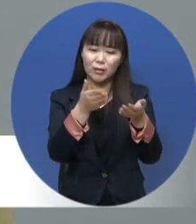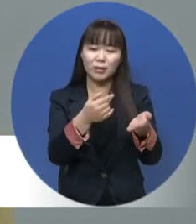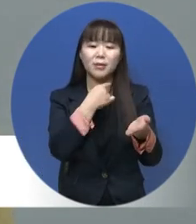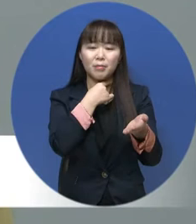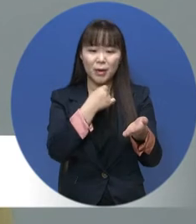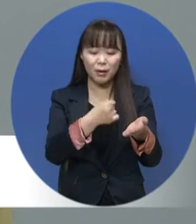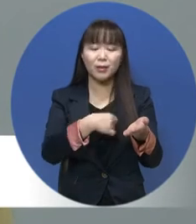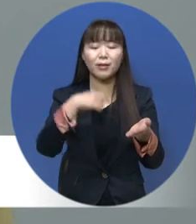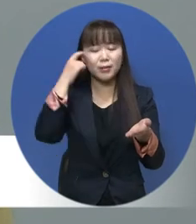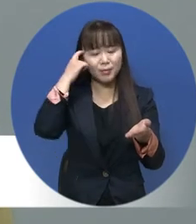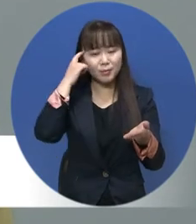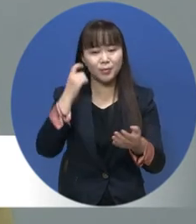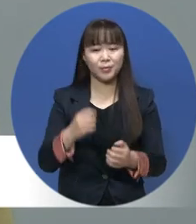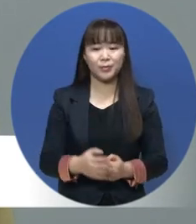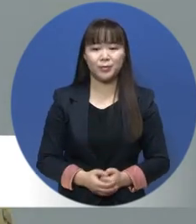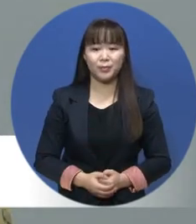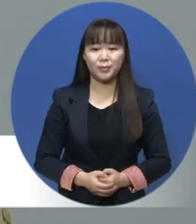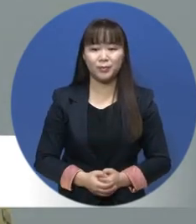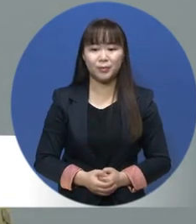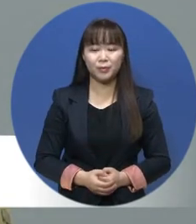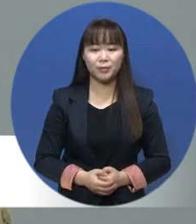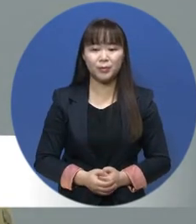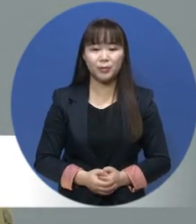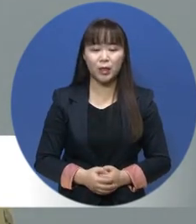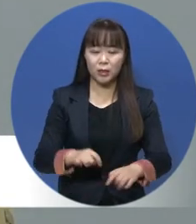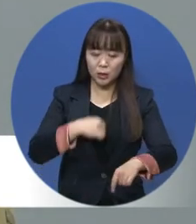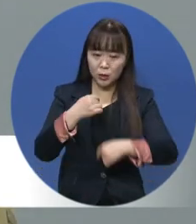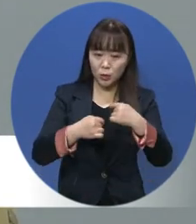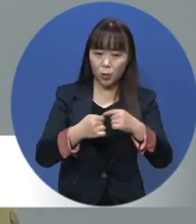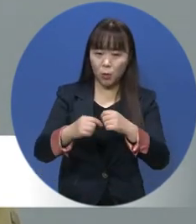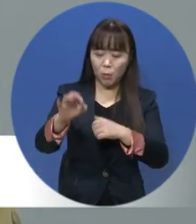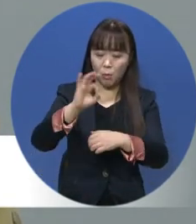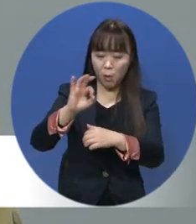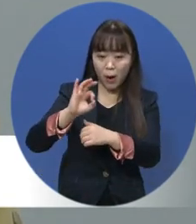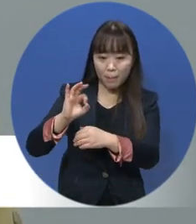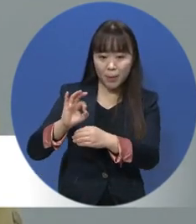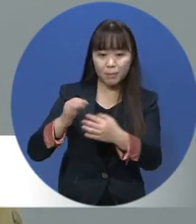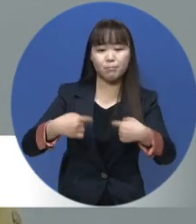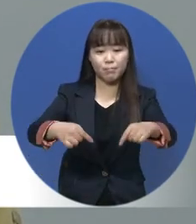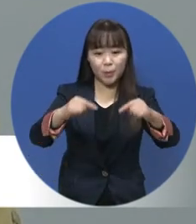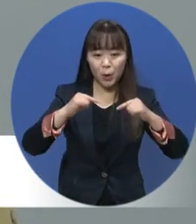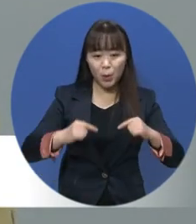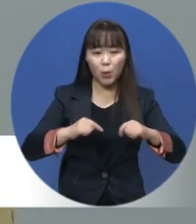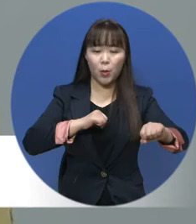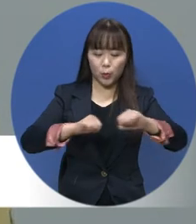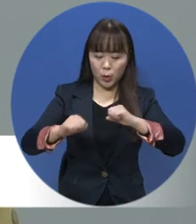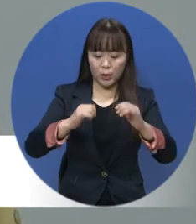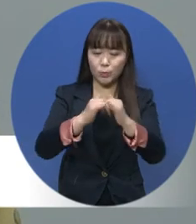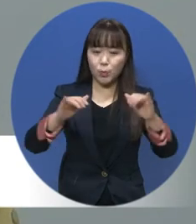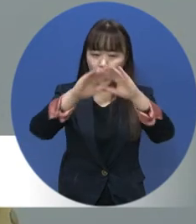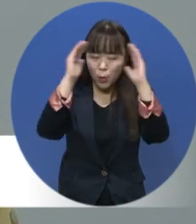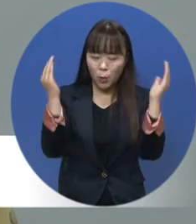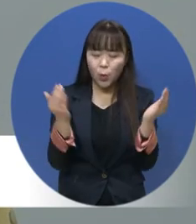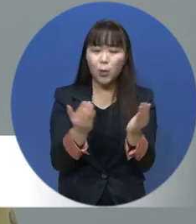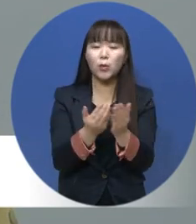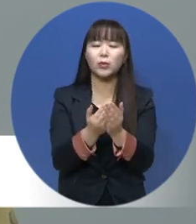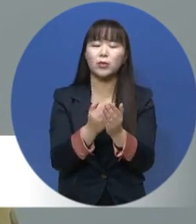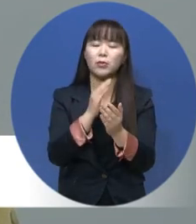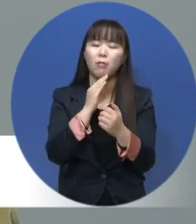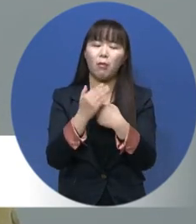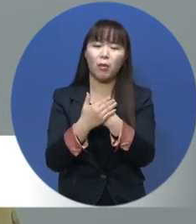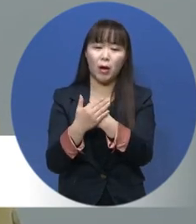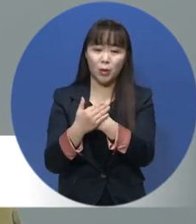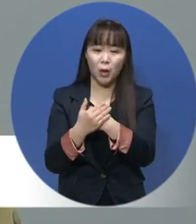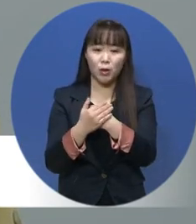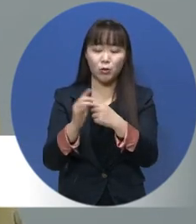됐으면 좋겠다는 바람을 가져봅니다. 자발적으로 모금에 협조해 주시고 이렇게 활동하시는 모든 분들을 격려해